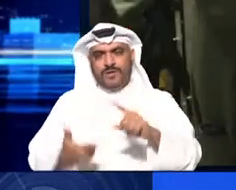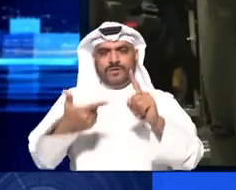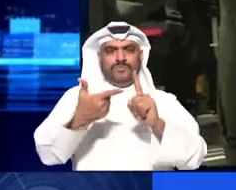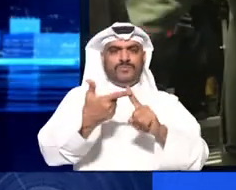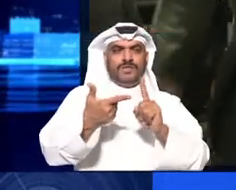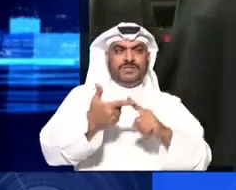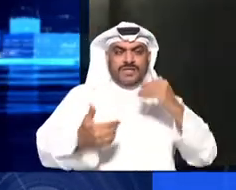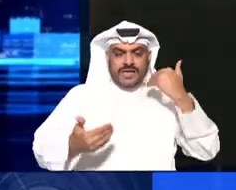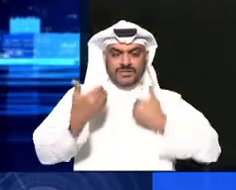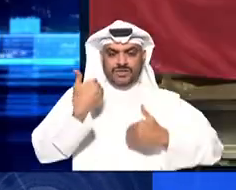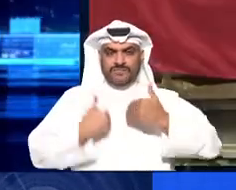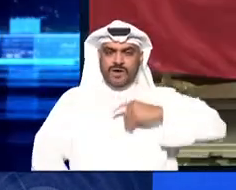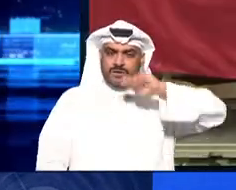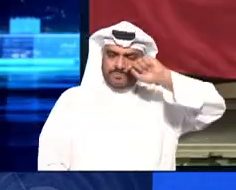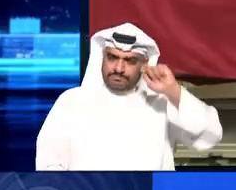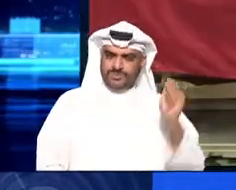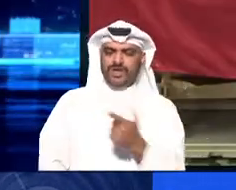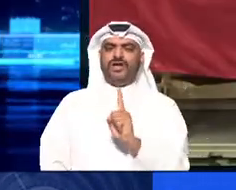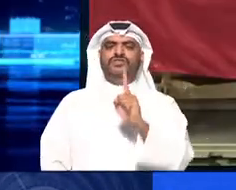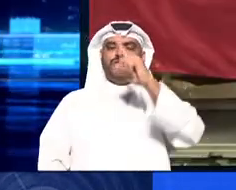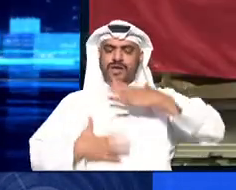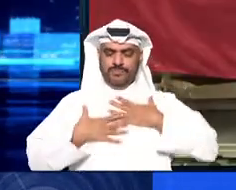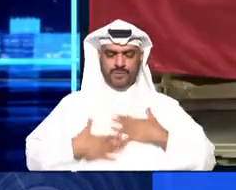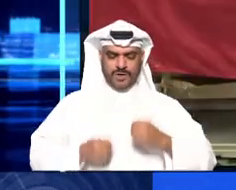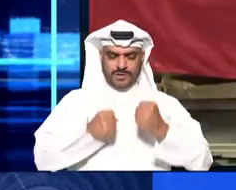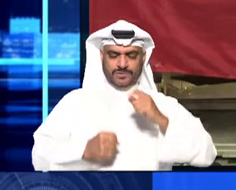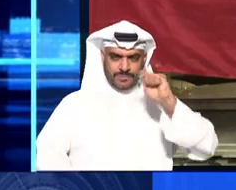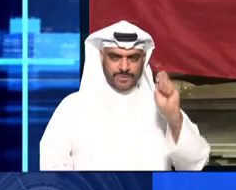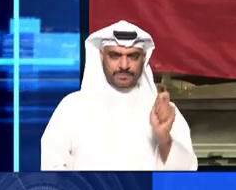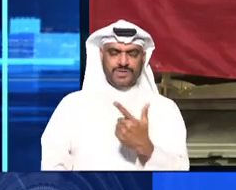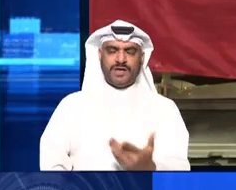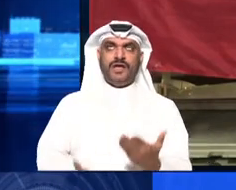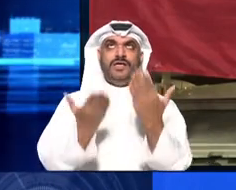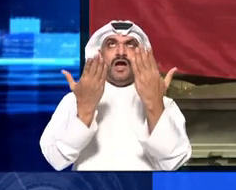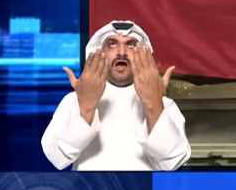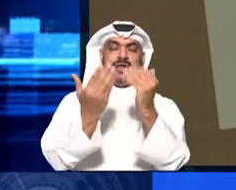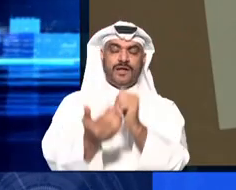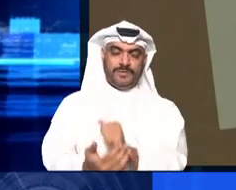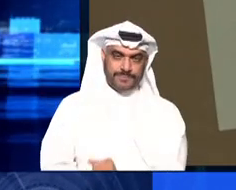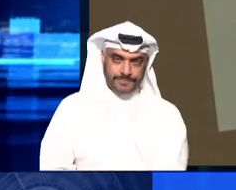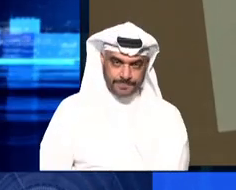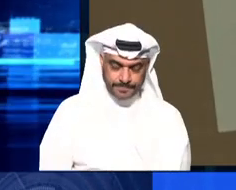بالشفاء العاجل للجرحى والمصابين.